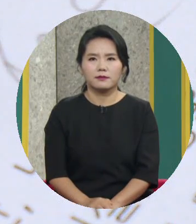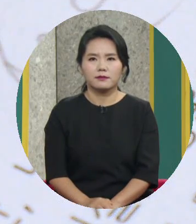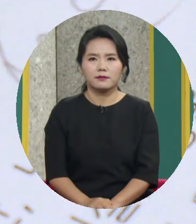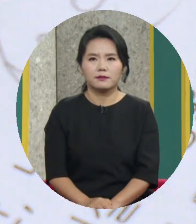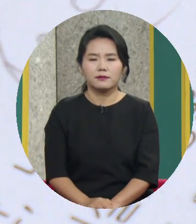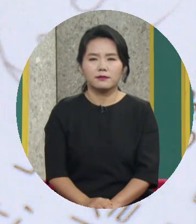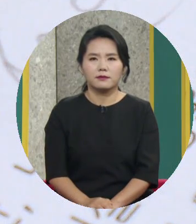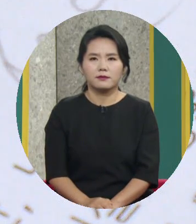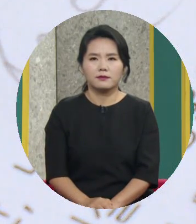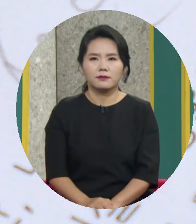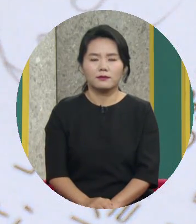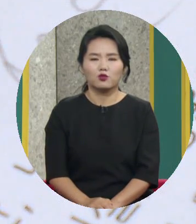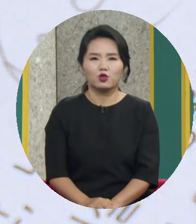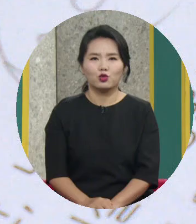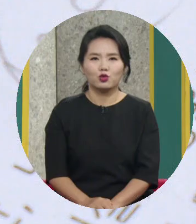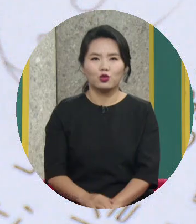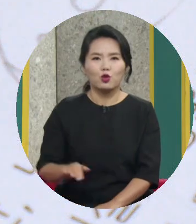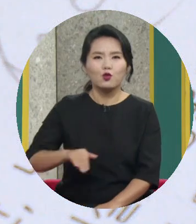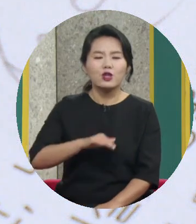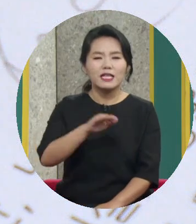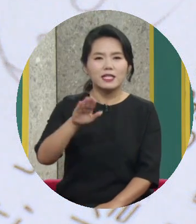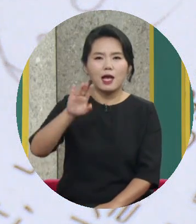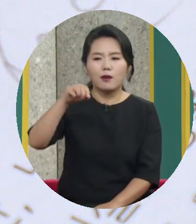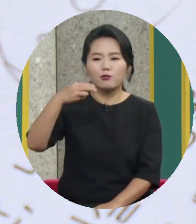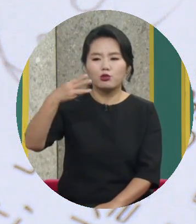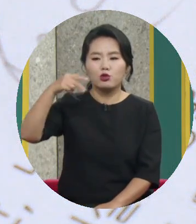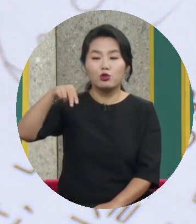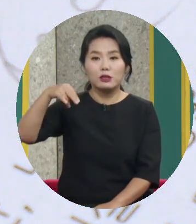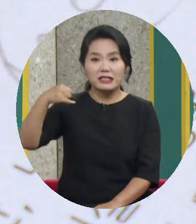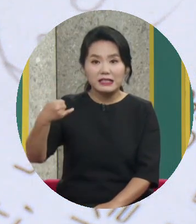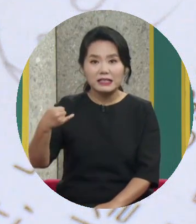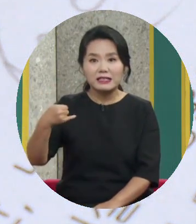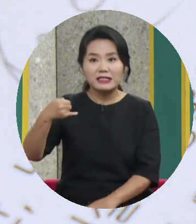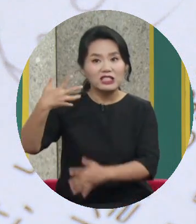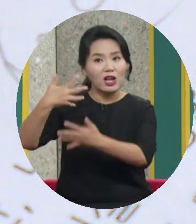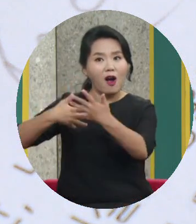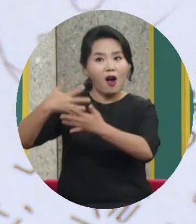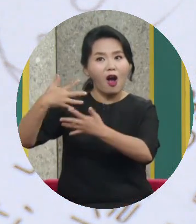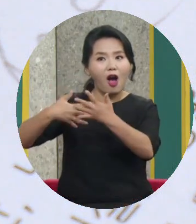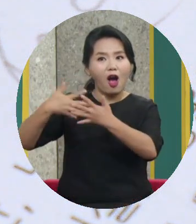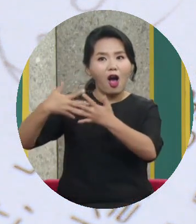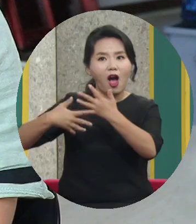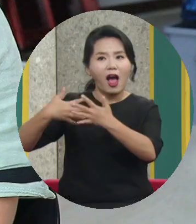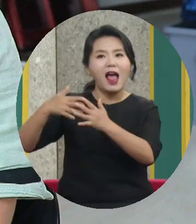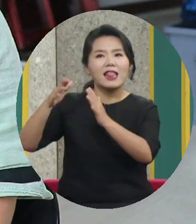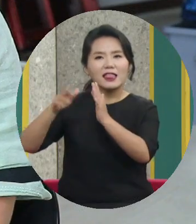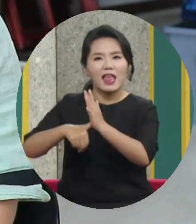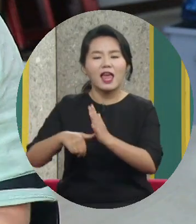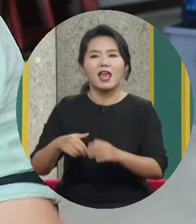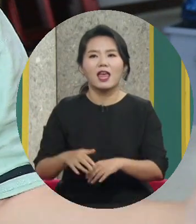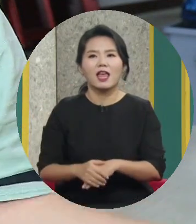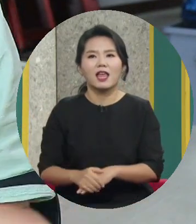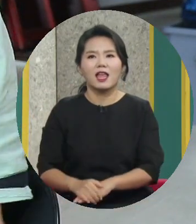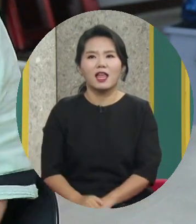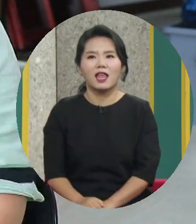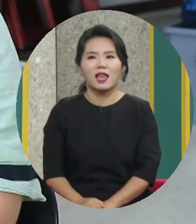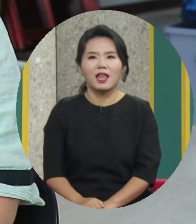우리들의 브레스 연희 언니라 감독님만 만났는데